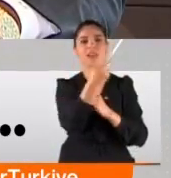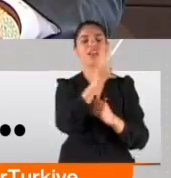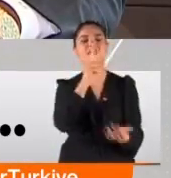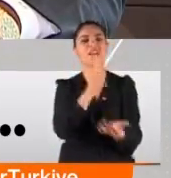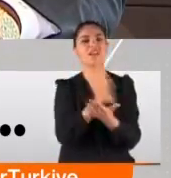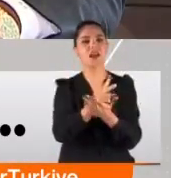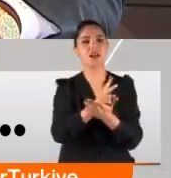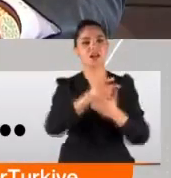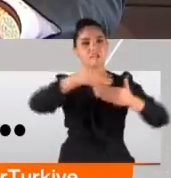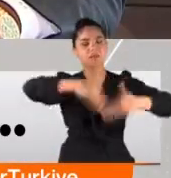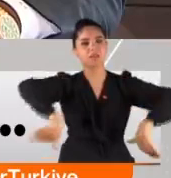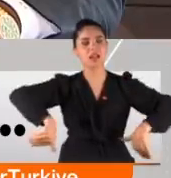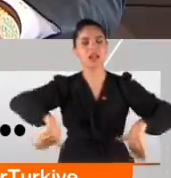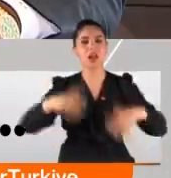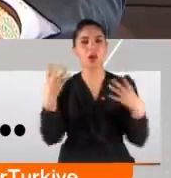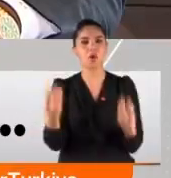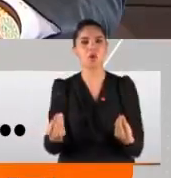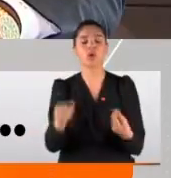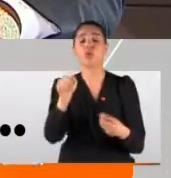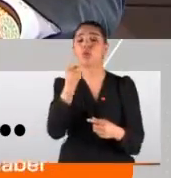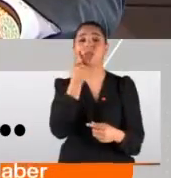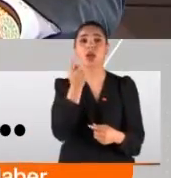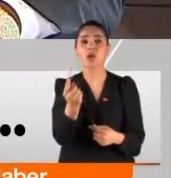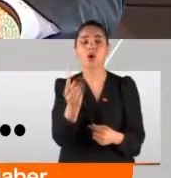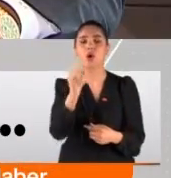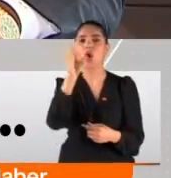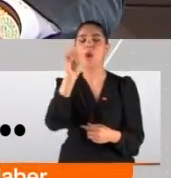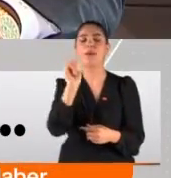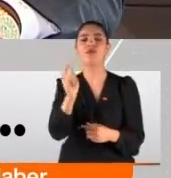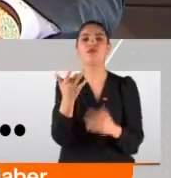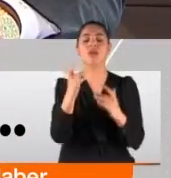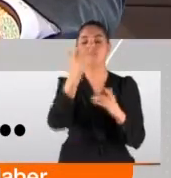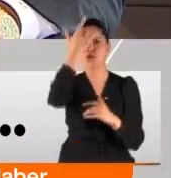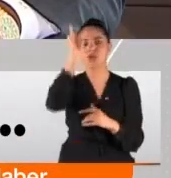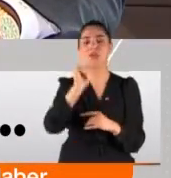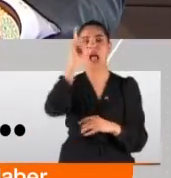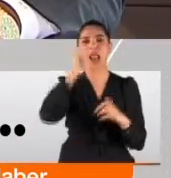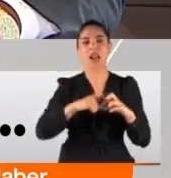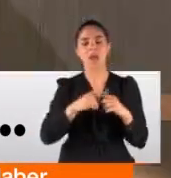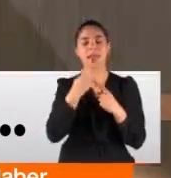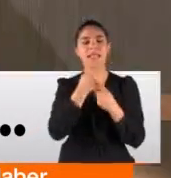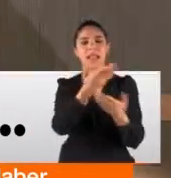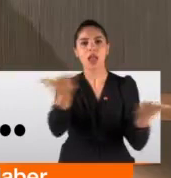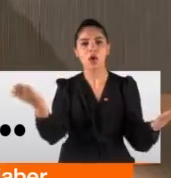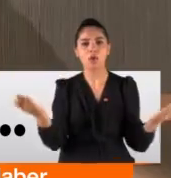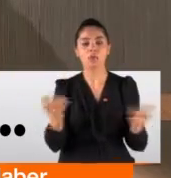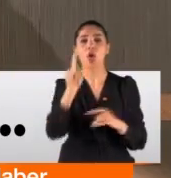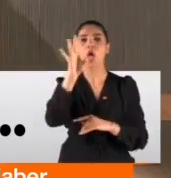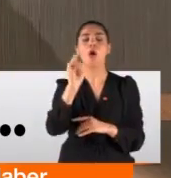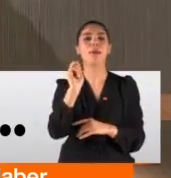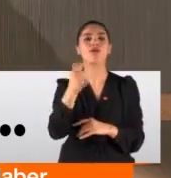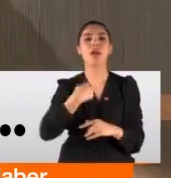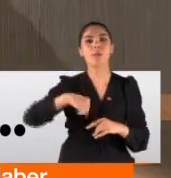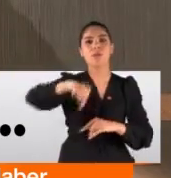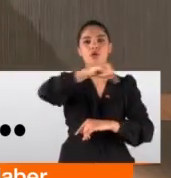kararlılıkla geri püskürtüldü. Bu vesileyle 15 Temmuz şehitlerimize Allah'tan rahmet diliyorum. 15 Temmuz